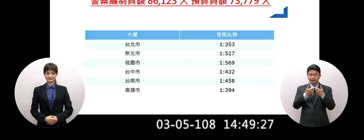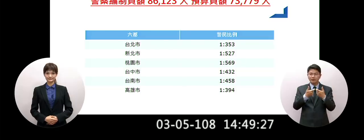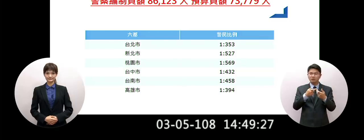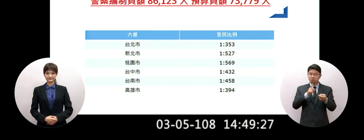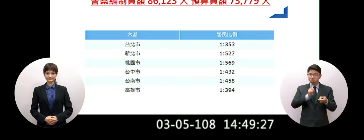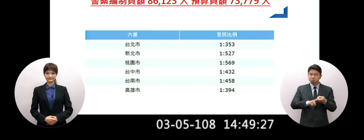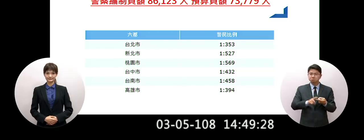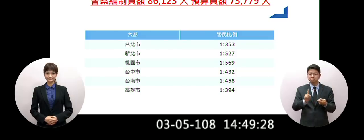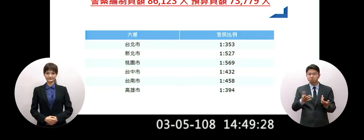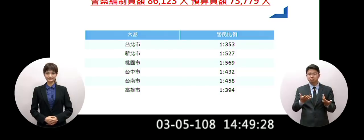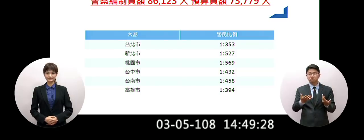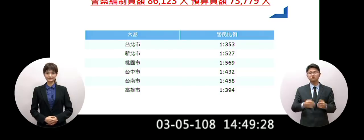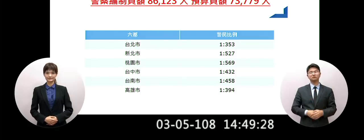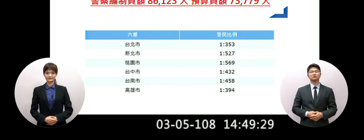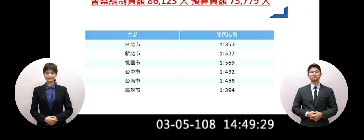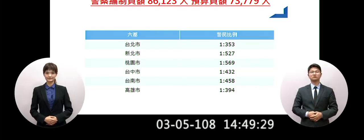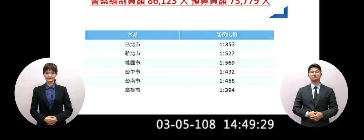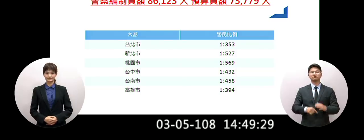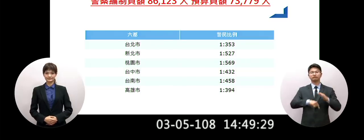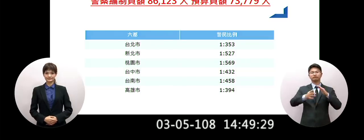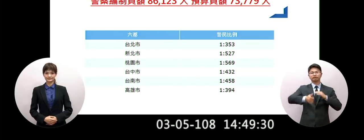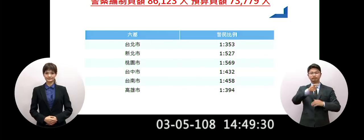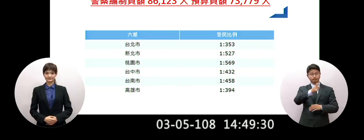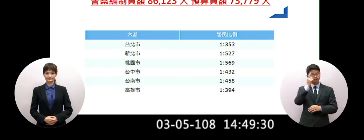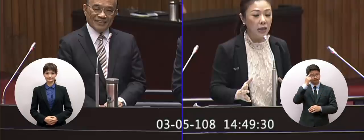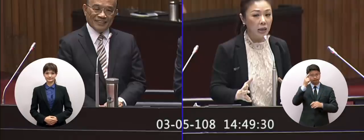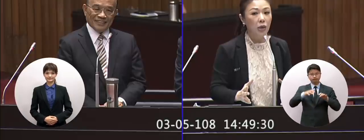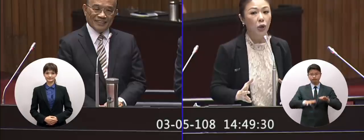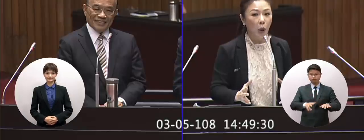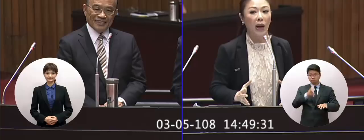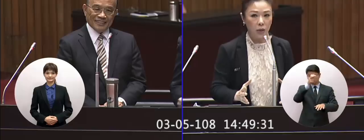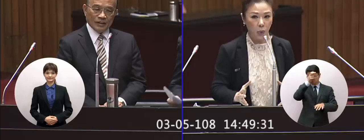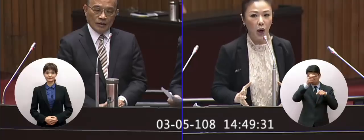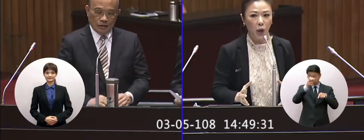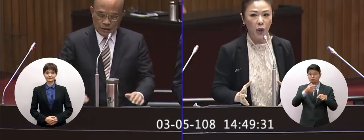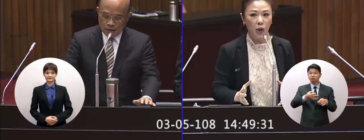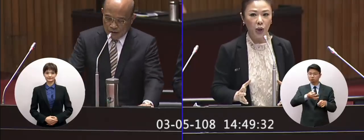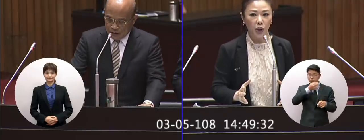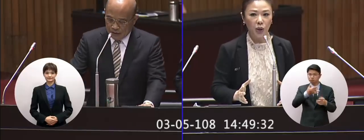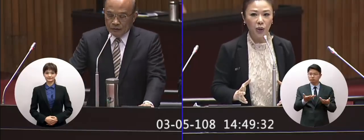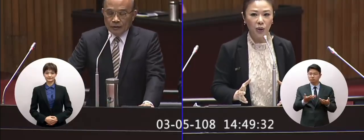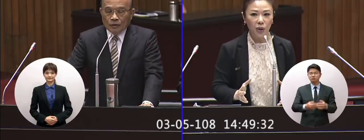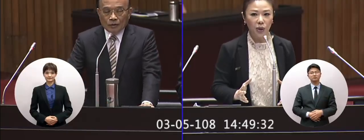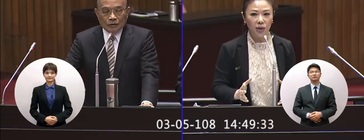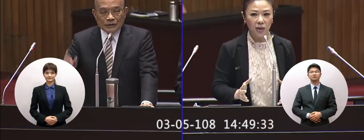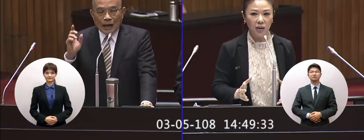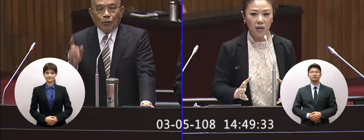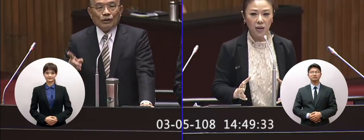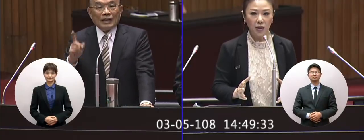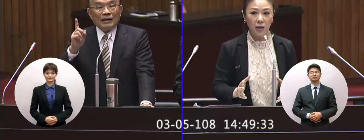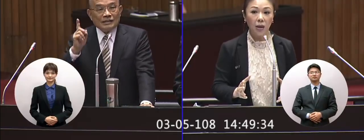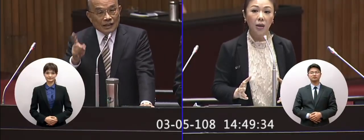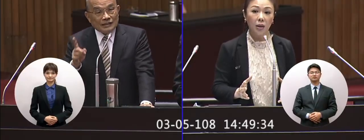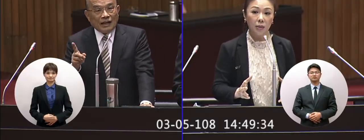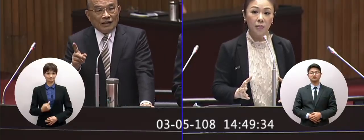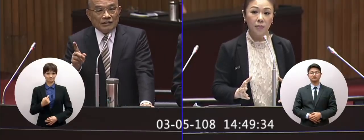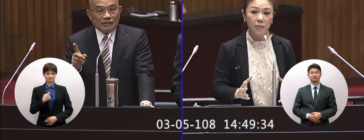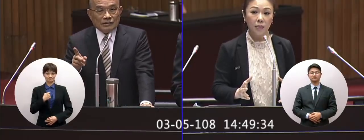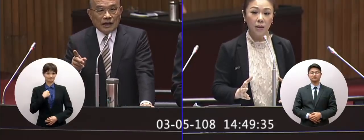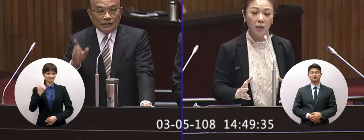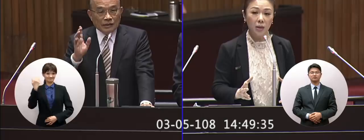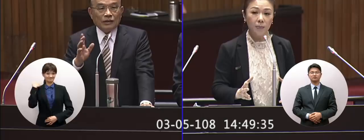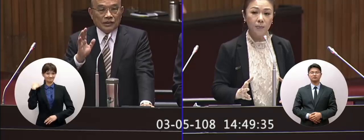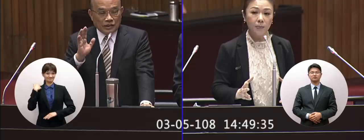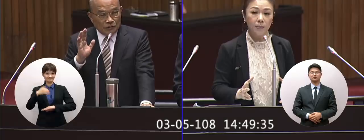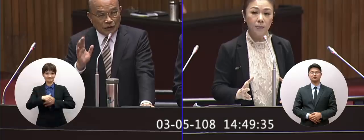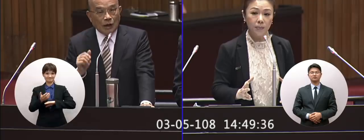合理的？院长，你觉得我们现在警察人力到底够还是不够？ 在我当县长那个